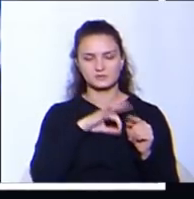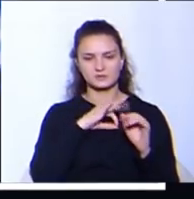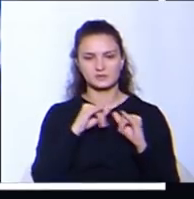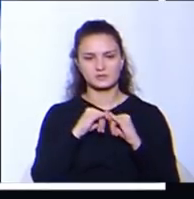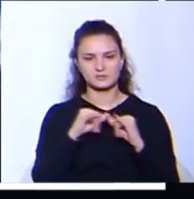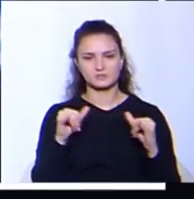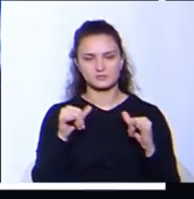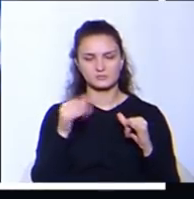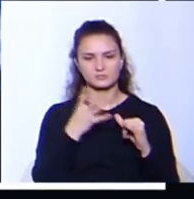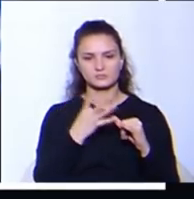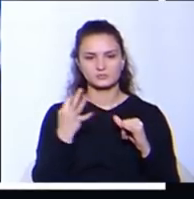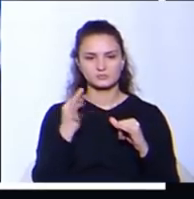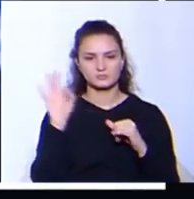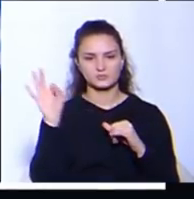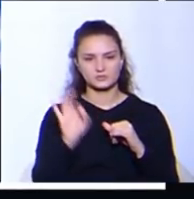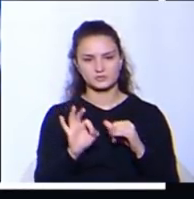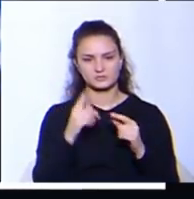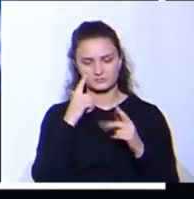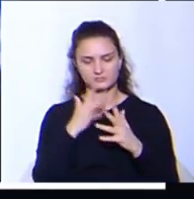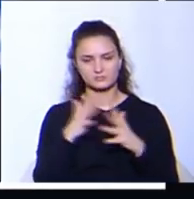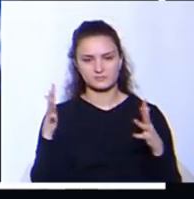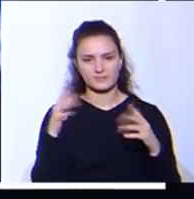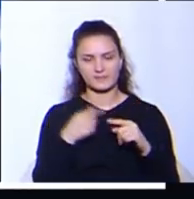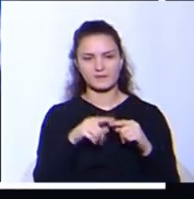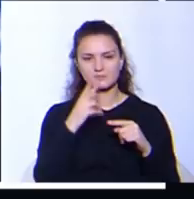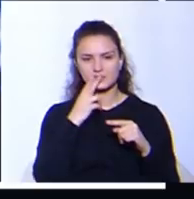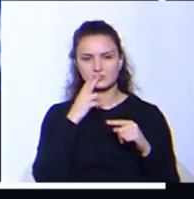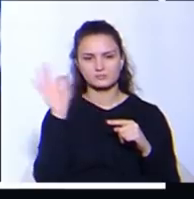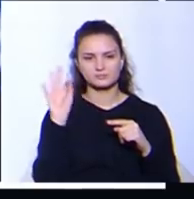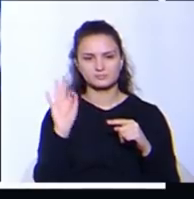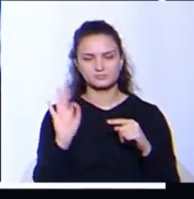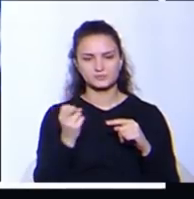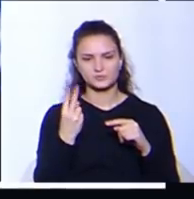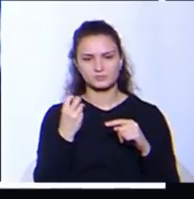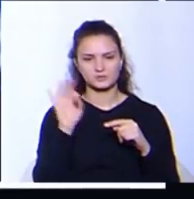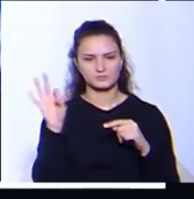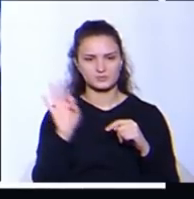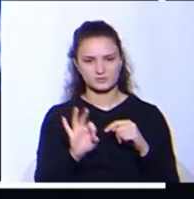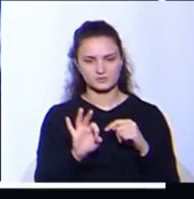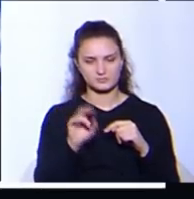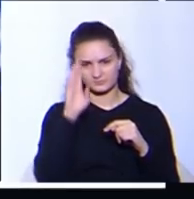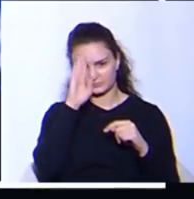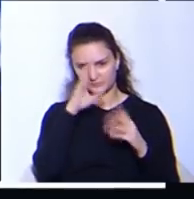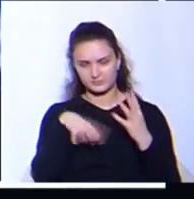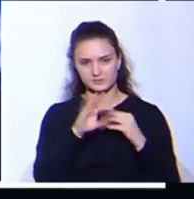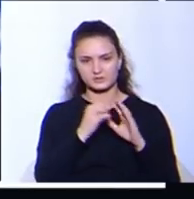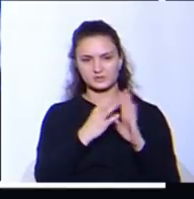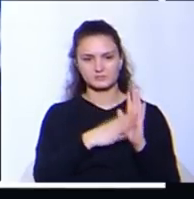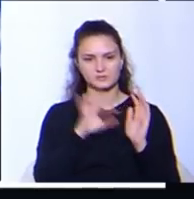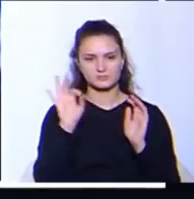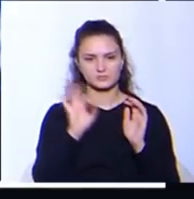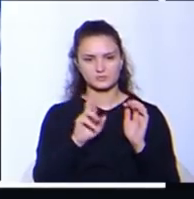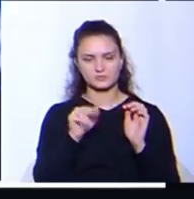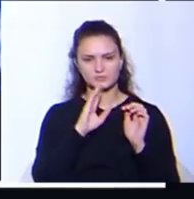გავრცელება 43%-ია. რეგულარული მწეველია მოსწავლეთა 12%, ბიჭების 19%